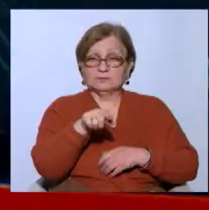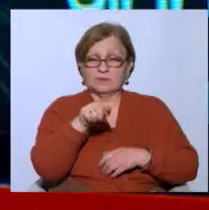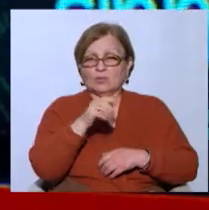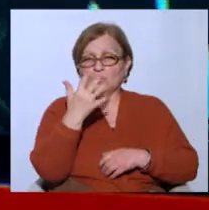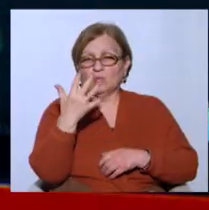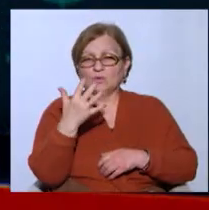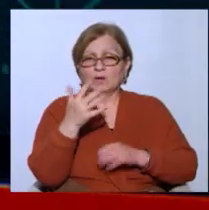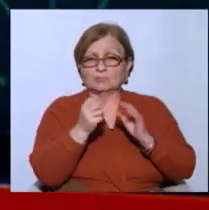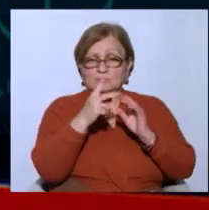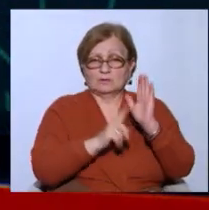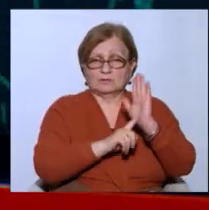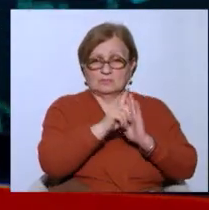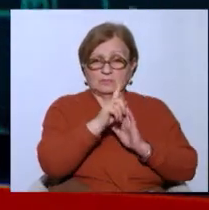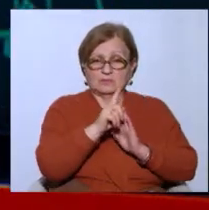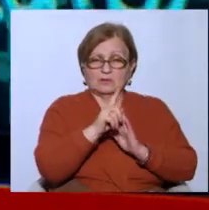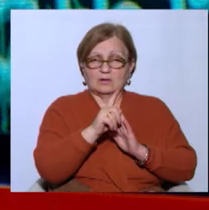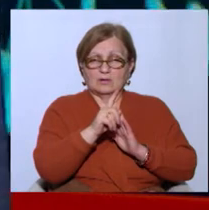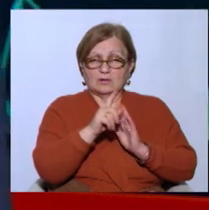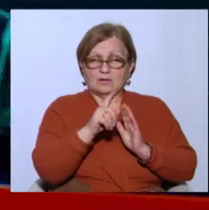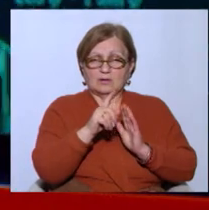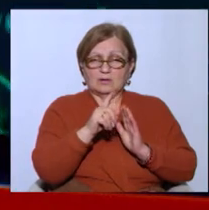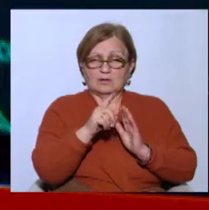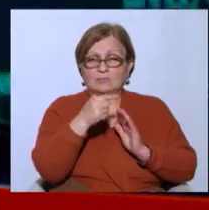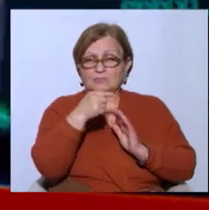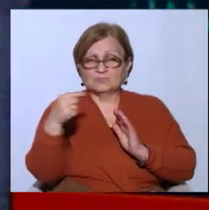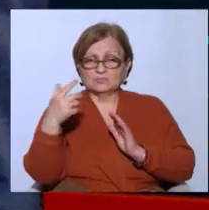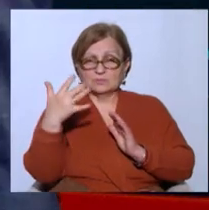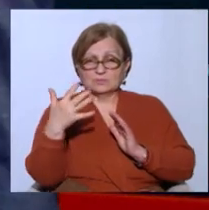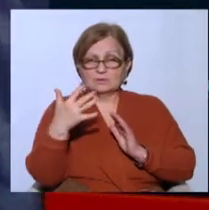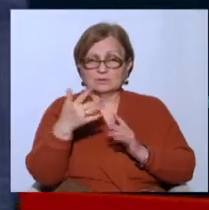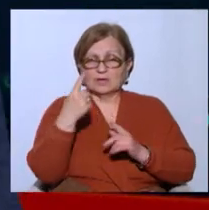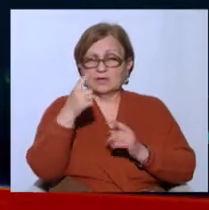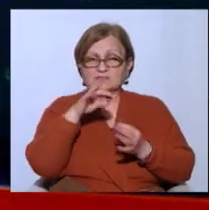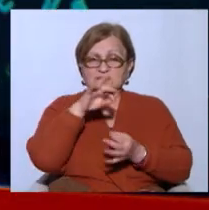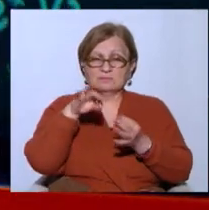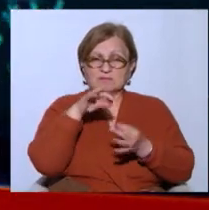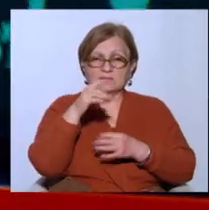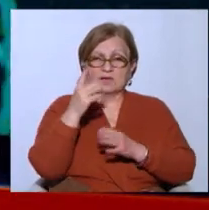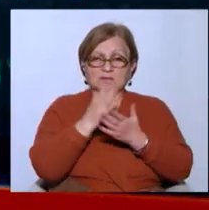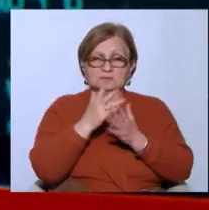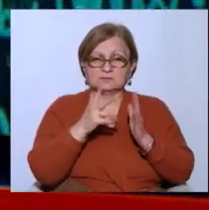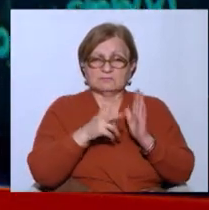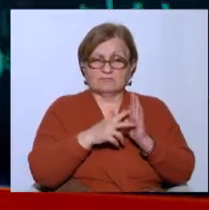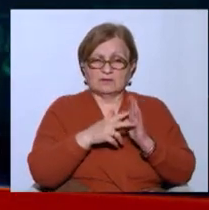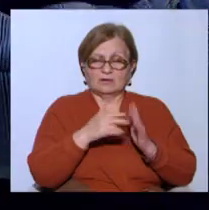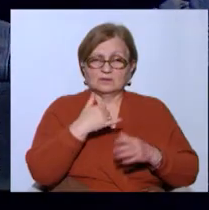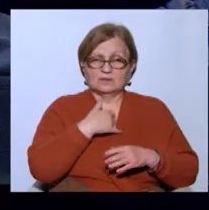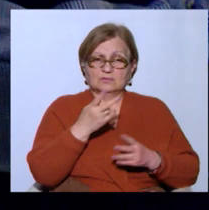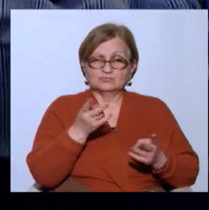ჩვენ ვიწყებთ 12-დან 12-ის ჩათვლით, ესე იგი 12 - 5 არის 7, 1-ით მეტი არის 8. აქ ჩვენ